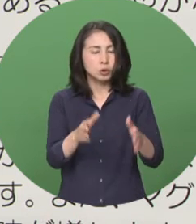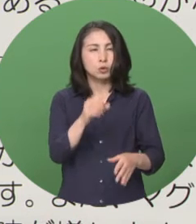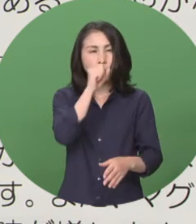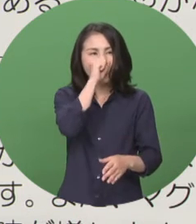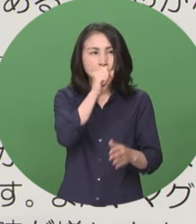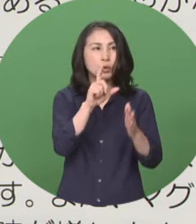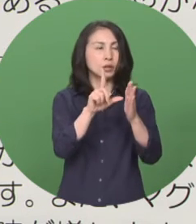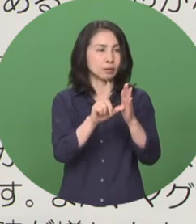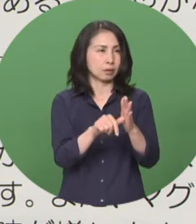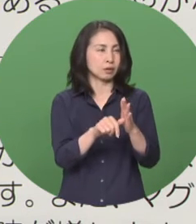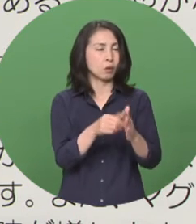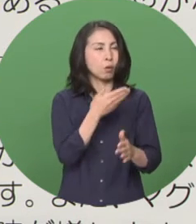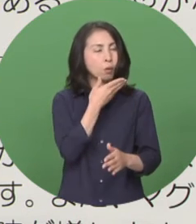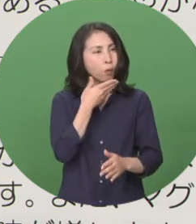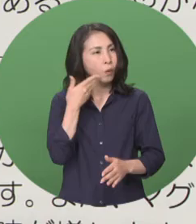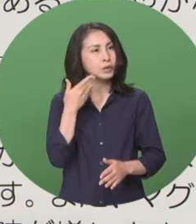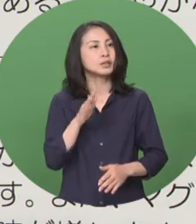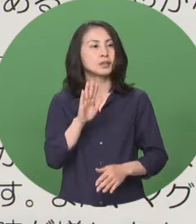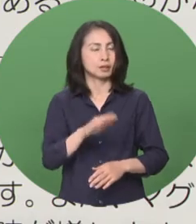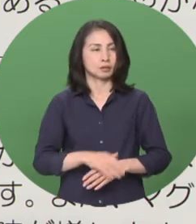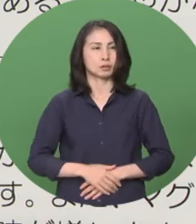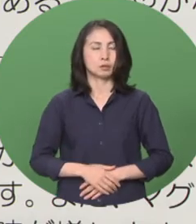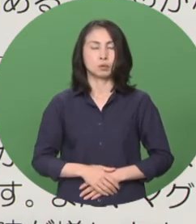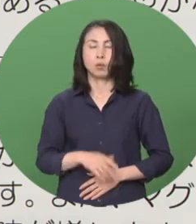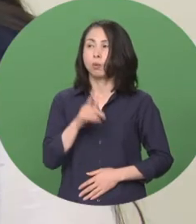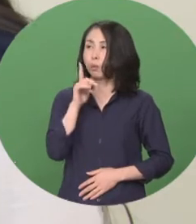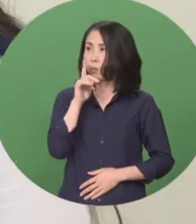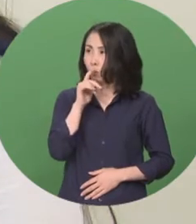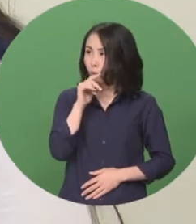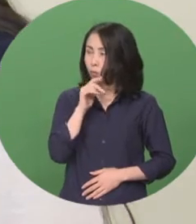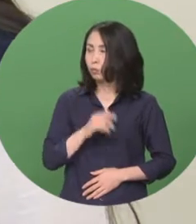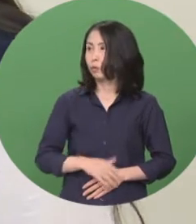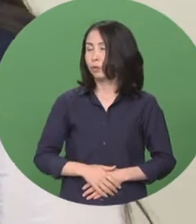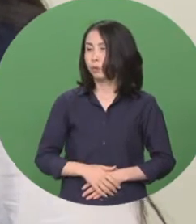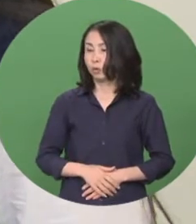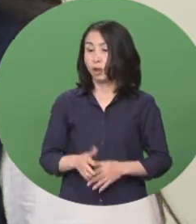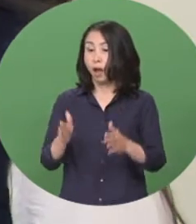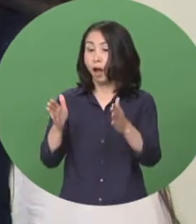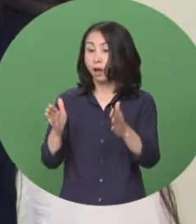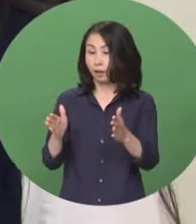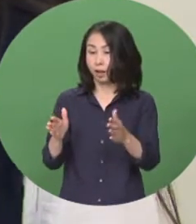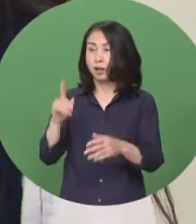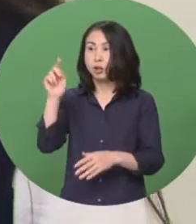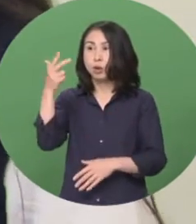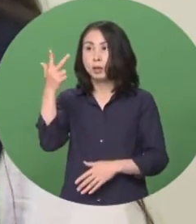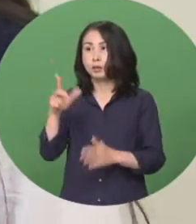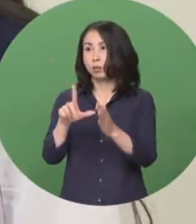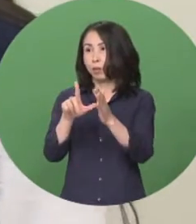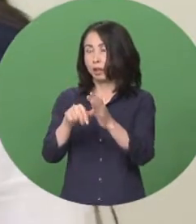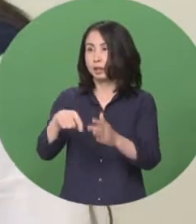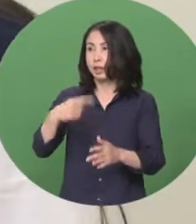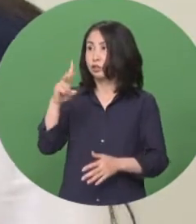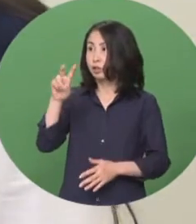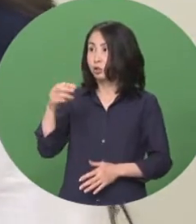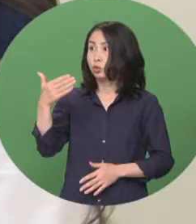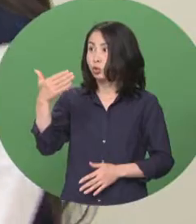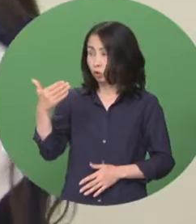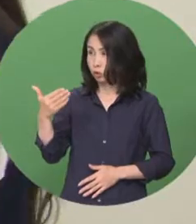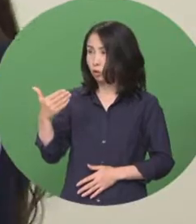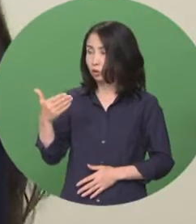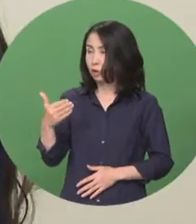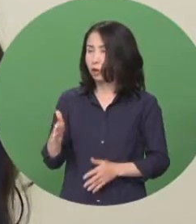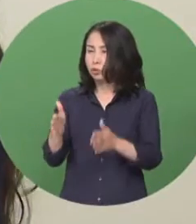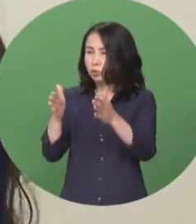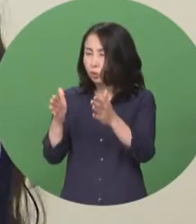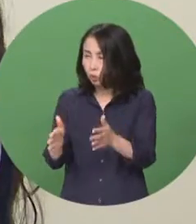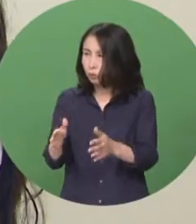コクのあるまろやかな味がします。 なるほど、まあ、この間の数字、生駒市だったら129という数字が、はい、一